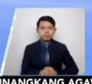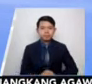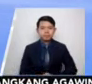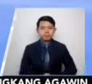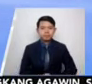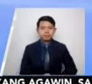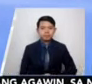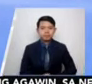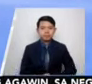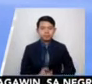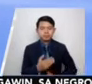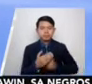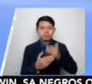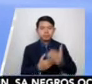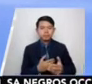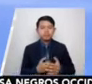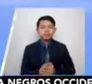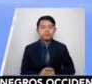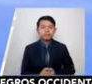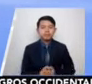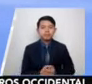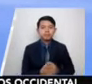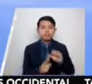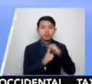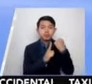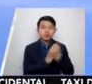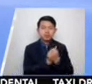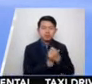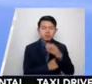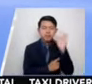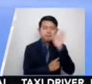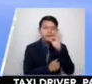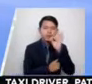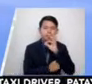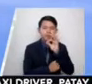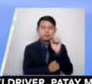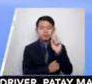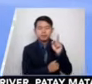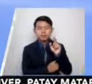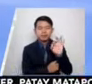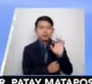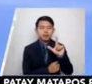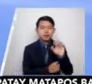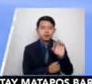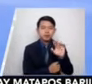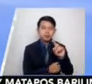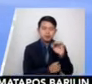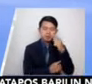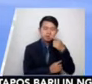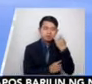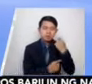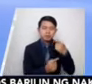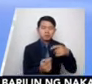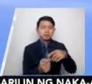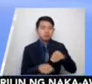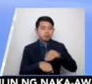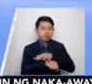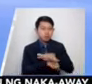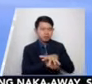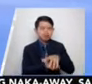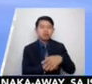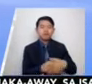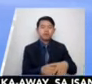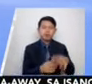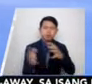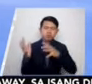At kaugnay po sa sitwasyon ng ilang Pinoy sa Florida sa Amerika sa gitna pa rin po ng pananalasa ng Hurricane Milton, makakapanayan po natin si